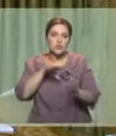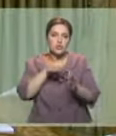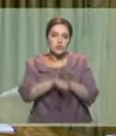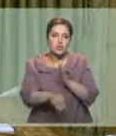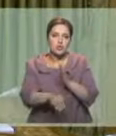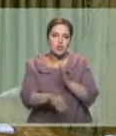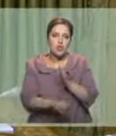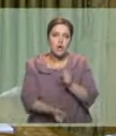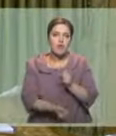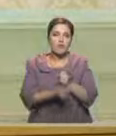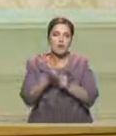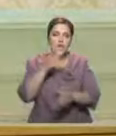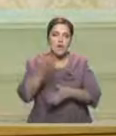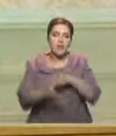учетом вызовов в мировой экономике